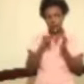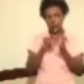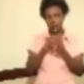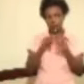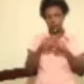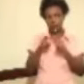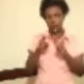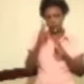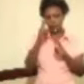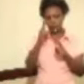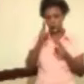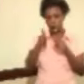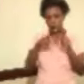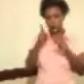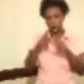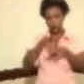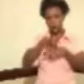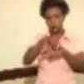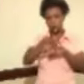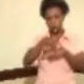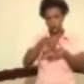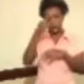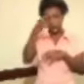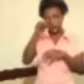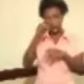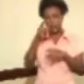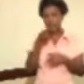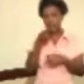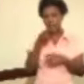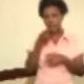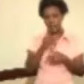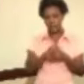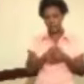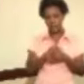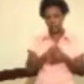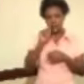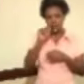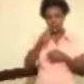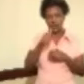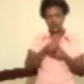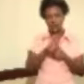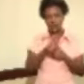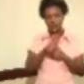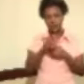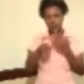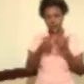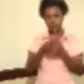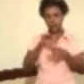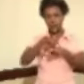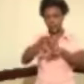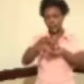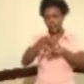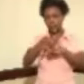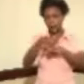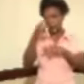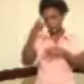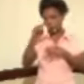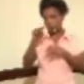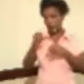Mais qu'il y a deux catégories de terres. Il y a des terres du domaine public, que le PACAP cédait du tout, et il y a des terres du domaine